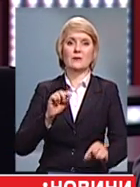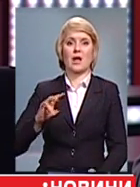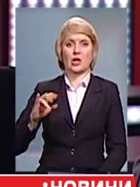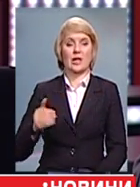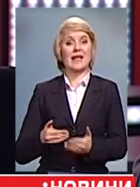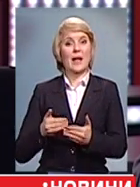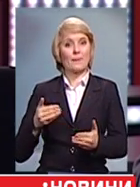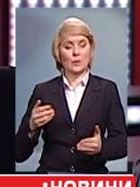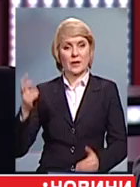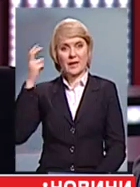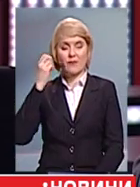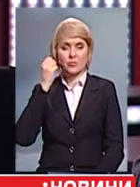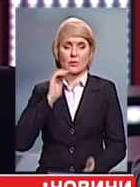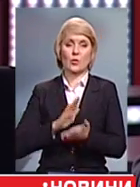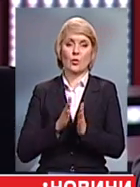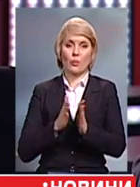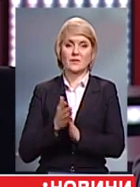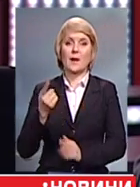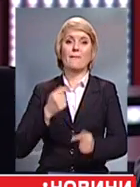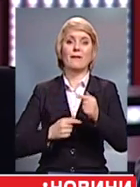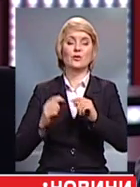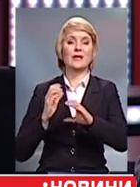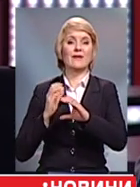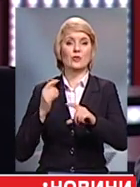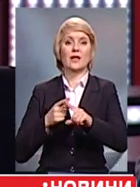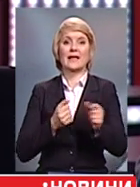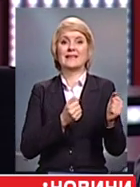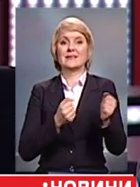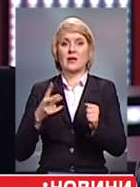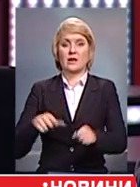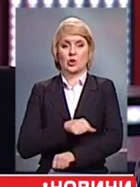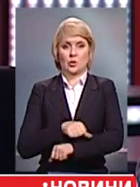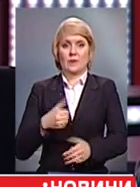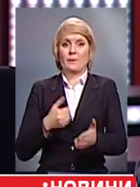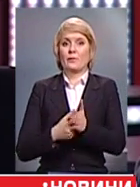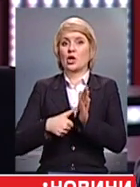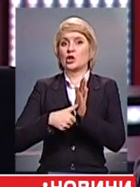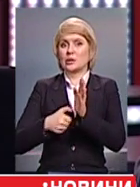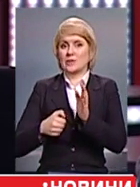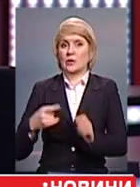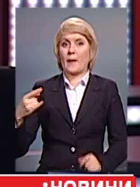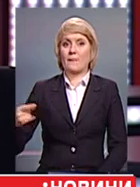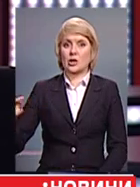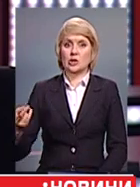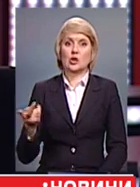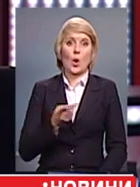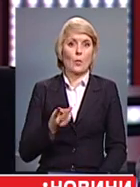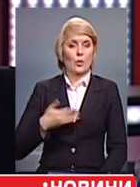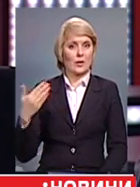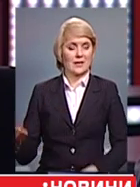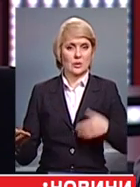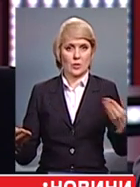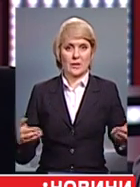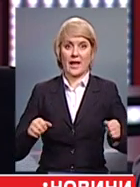Москва домовилися повернути фури, які застрягли на кордонах. Це приблизно по 600 машин з обох сторін. Режим